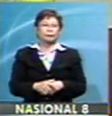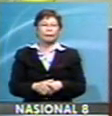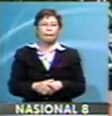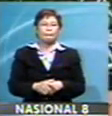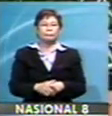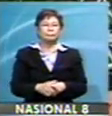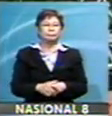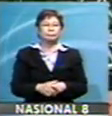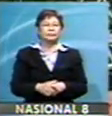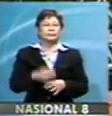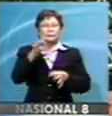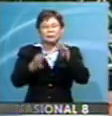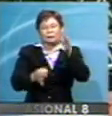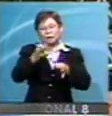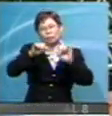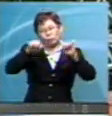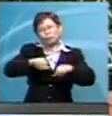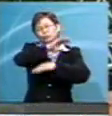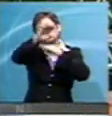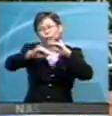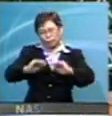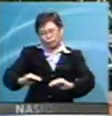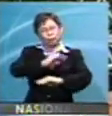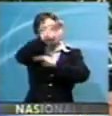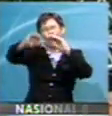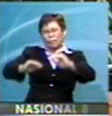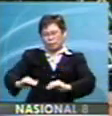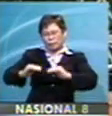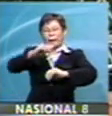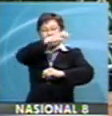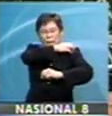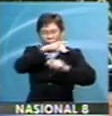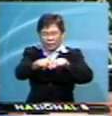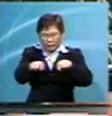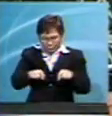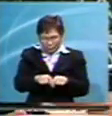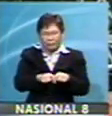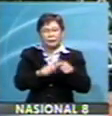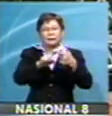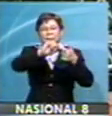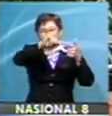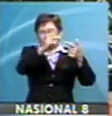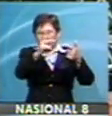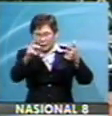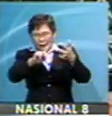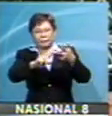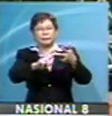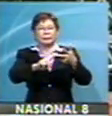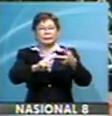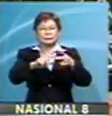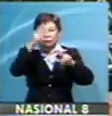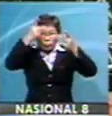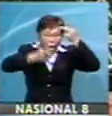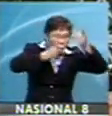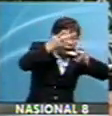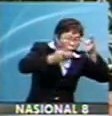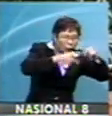banjir Kalau boleh semua peringkat daripada peringkat pegawai daerah JKK buat tinjauan